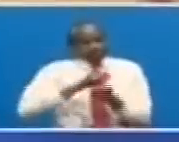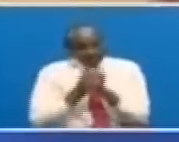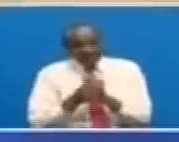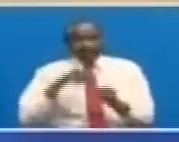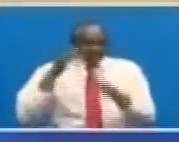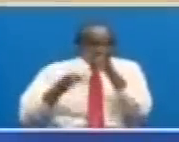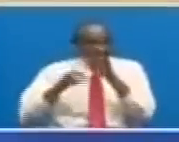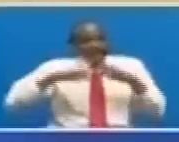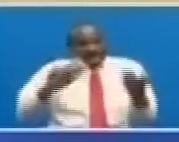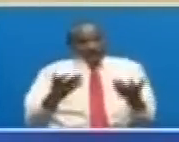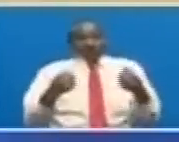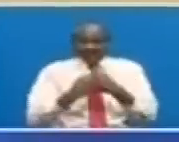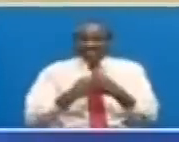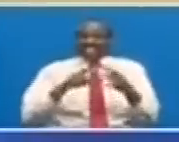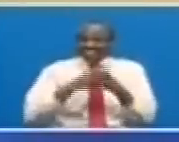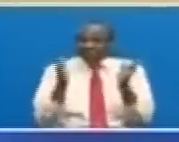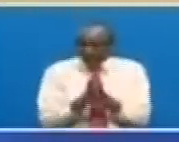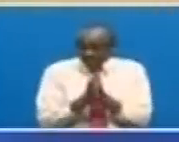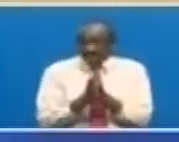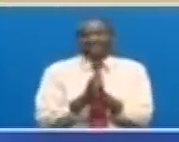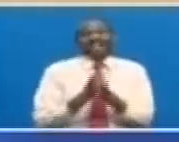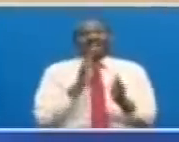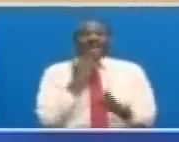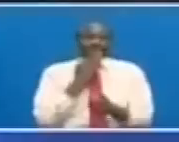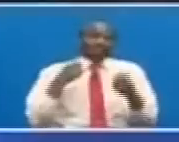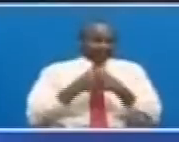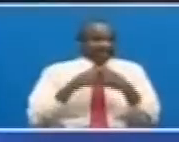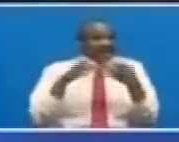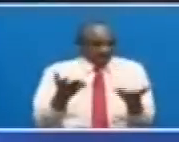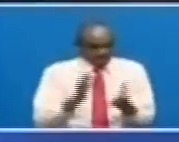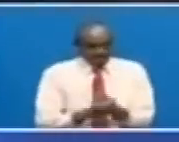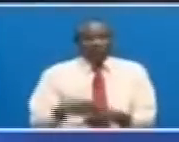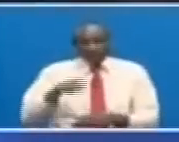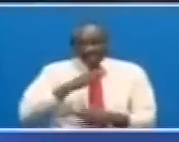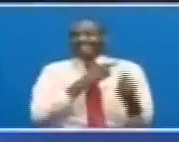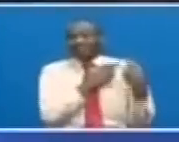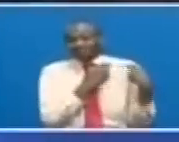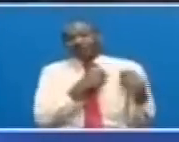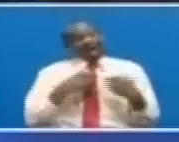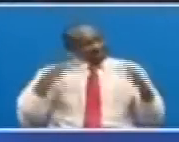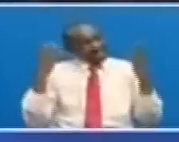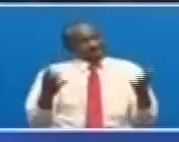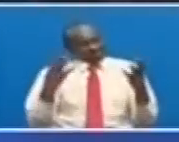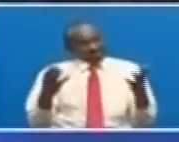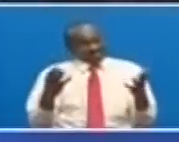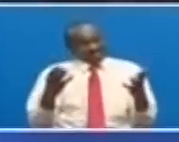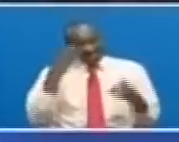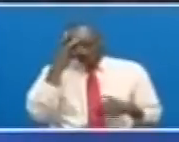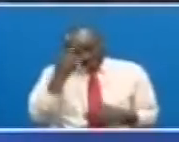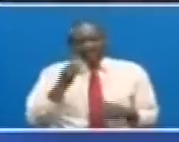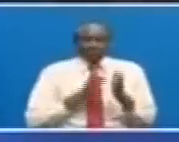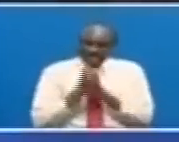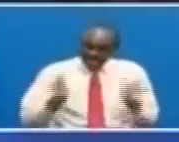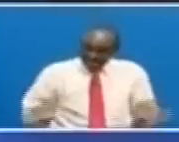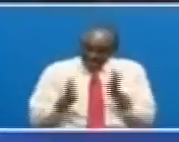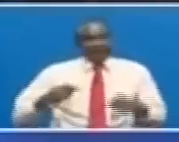they perform in each match, starting with this weekend's away match with the FC Leopards. Kuna jukumu ya kufanya bidii na kujipamotisha